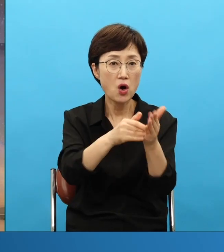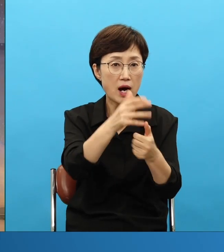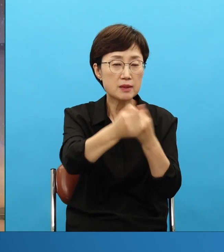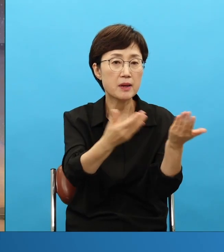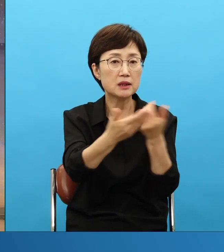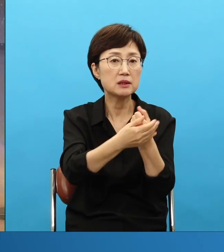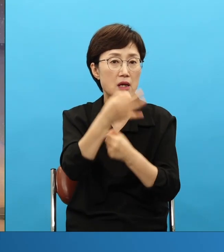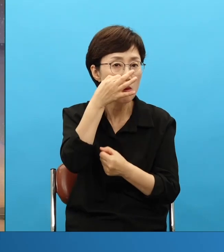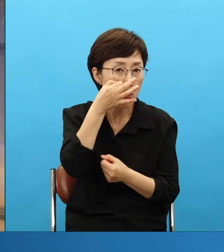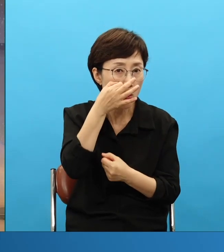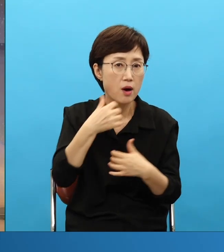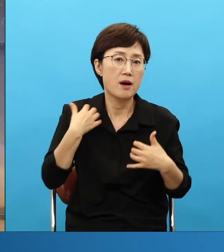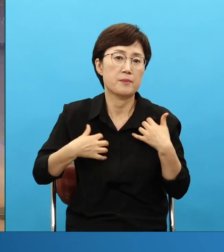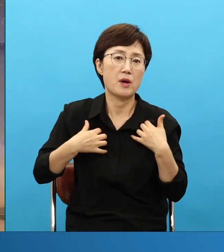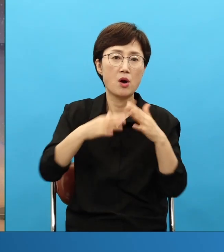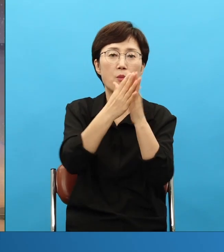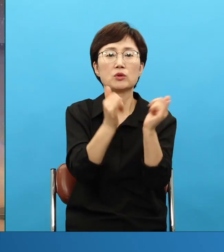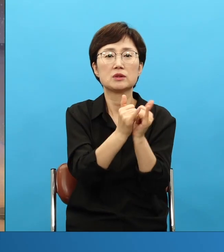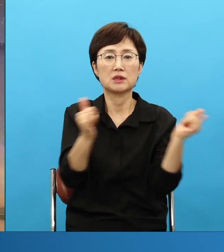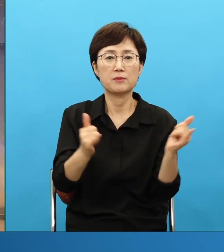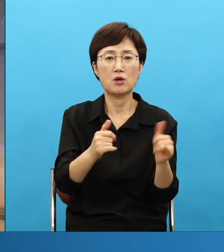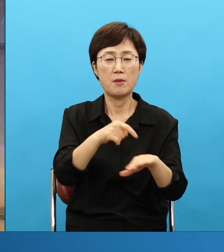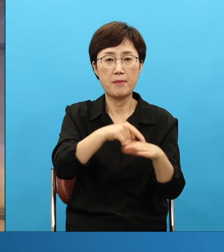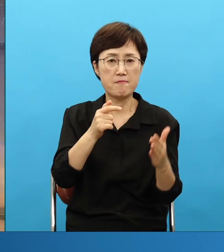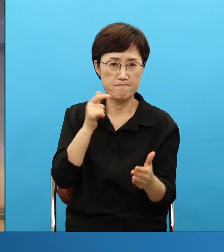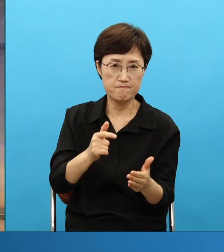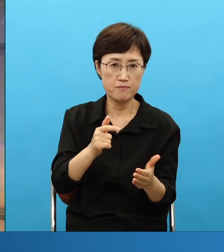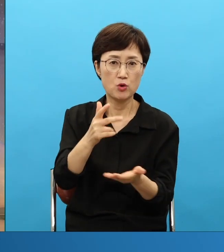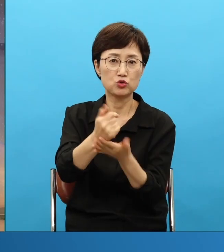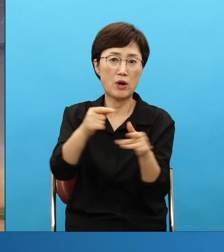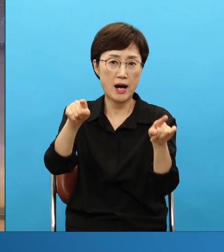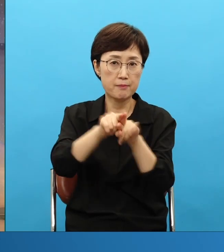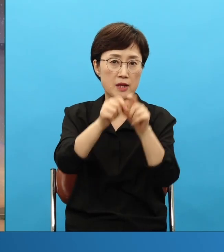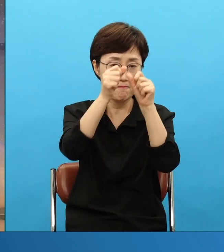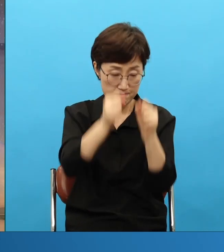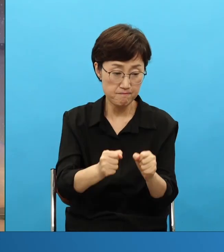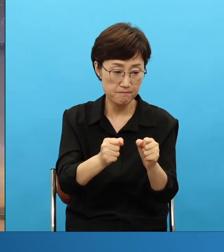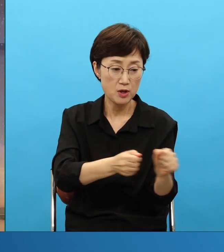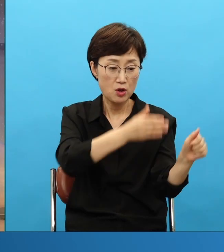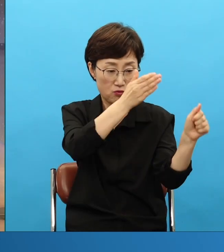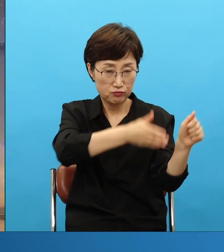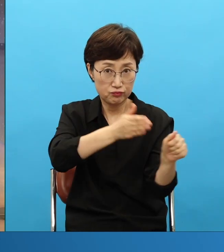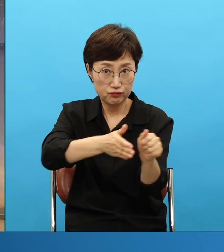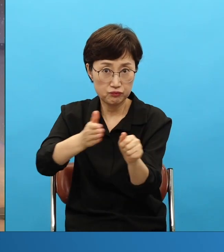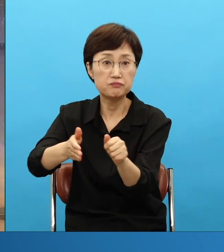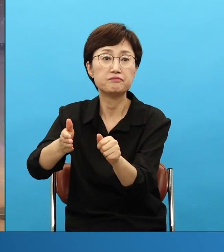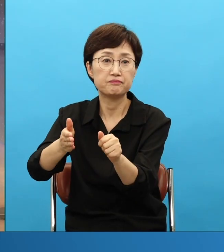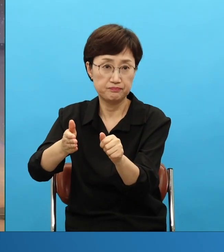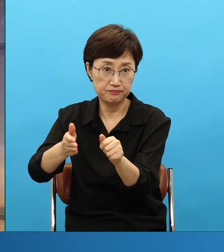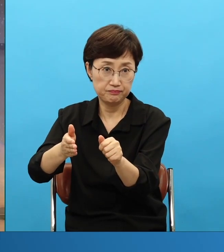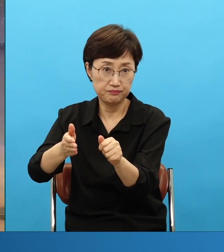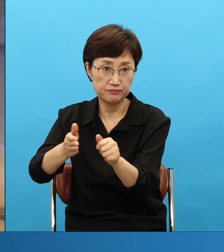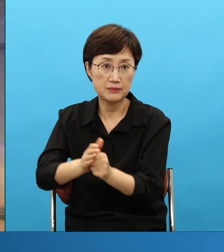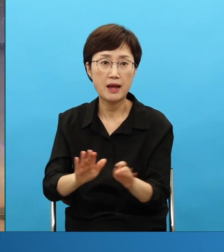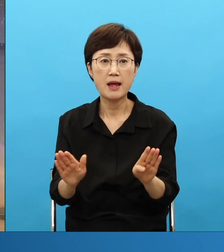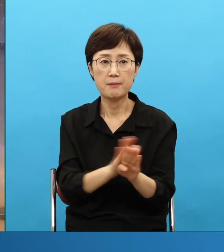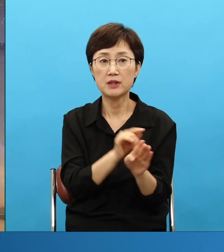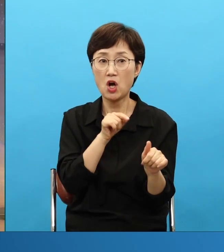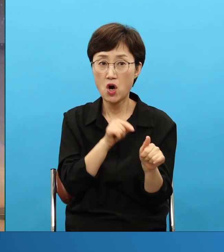이르러 하나님의 은혜를 보고 기뻐하여 모든 사람에게 굳건한 마음으로 주와 함께 머물러 있으라